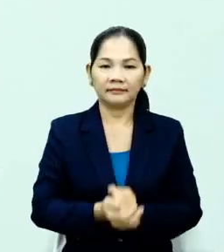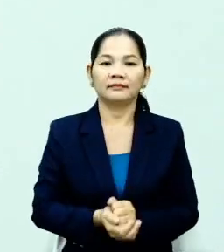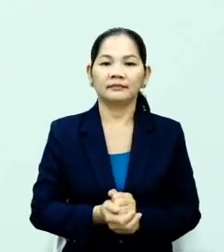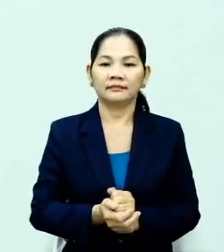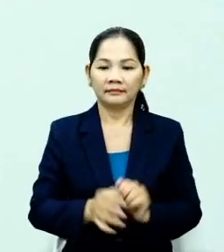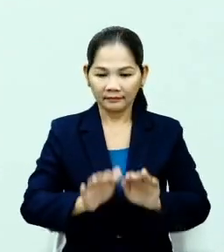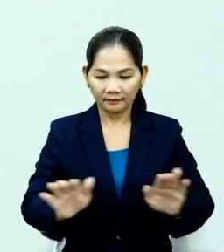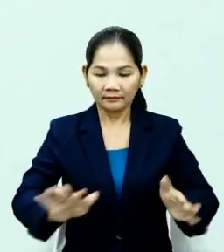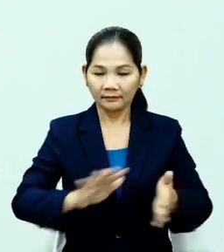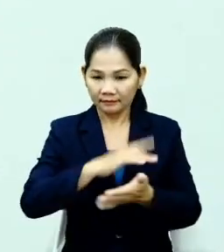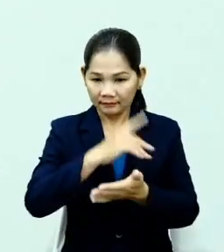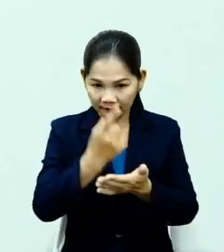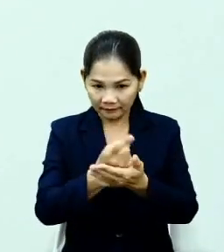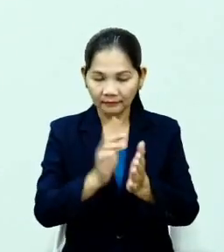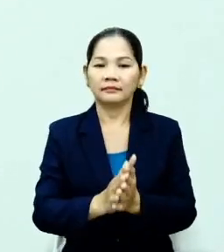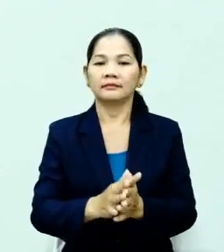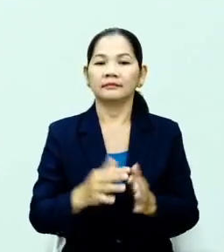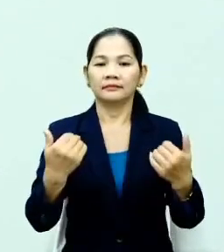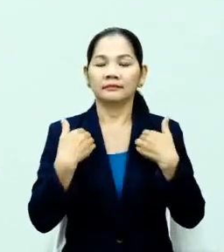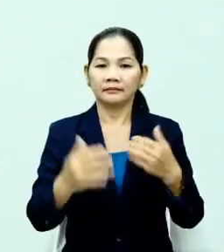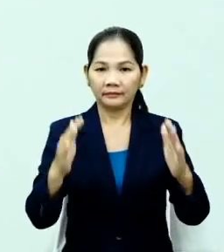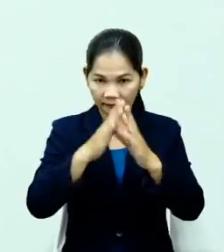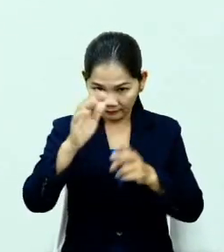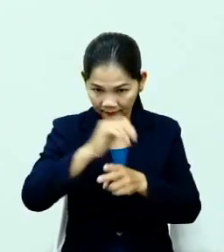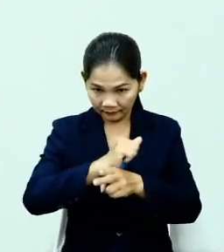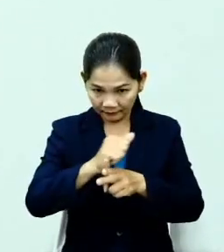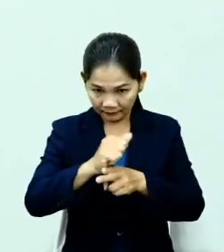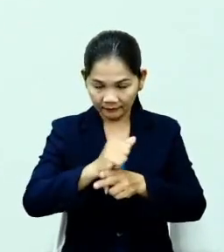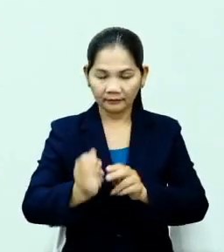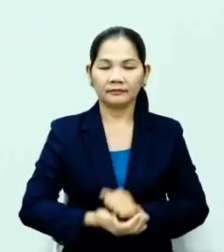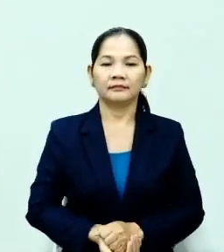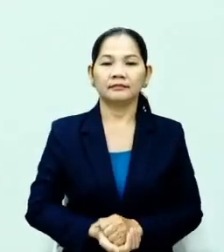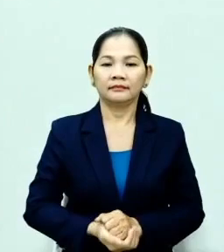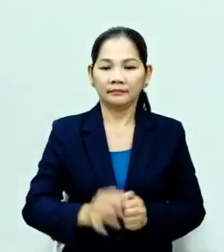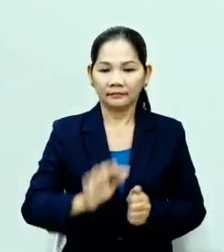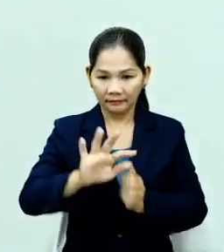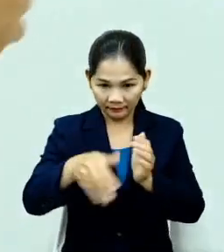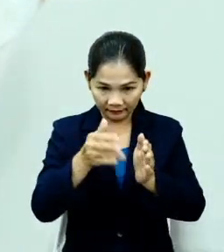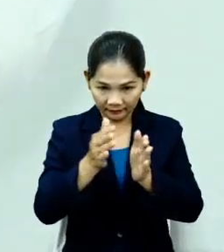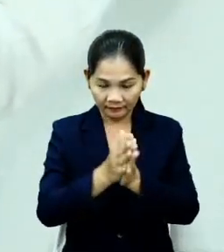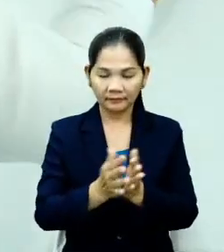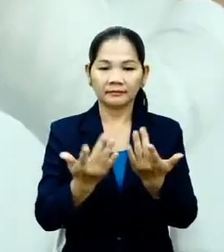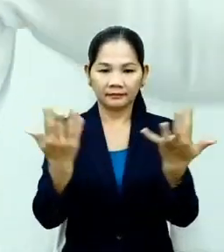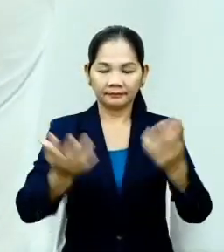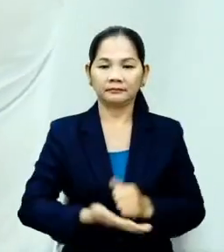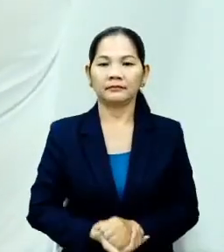Ọc con tặng ọc nế để bàn chỗ rùm thua kể cạp tè nè con. Chà ọc con chân.